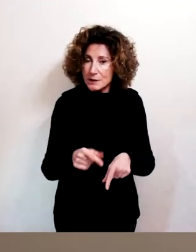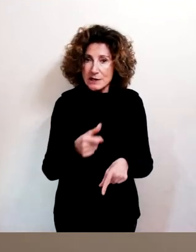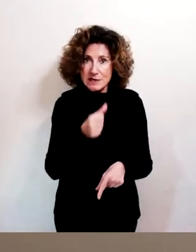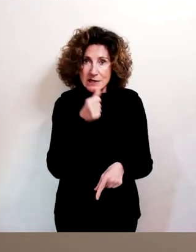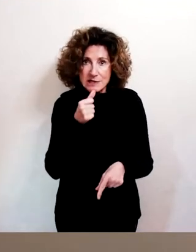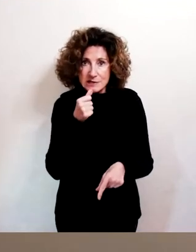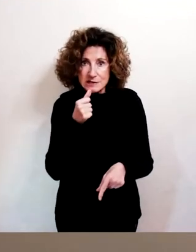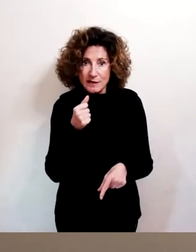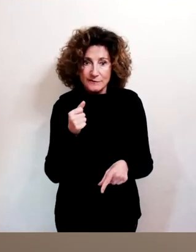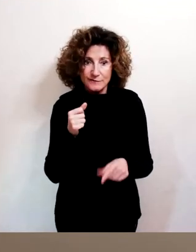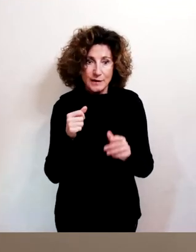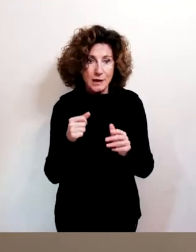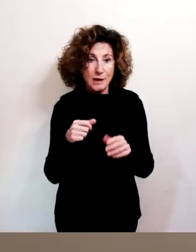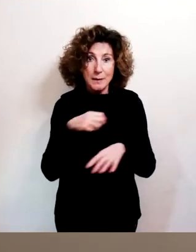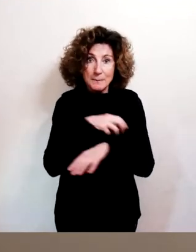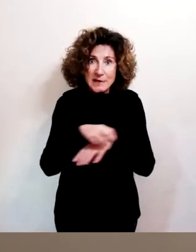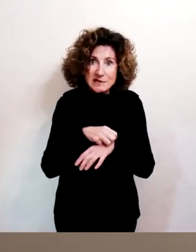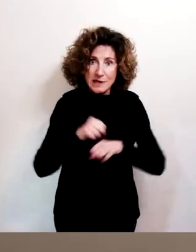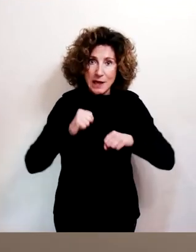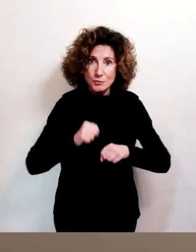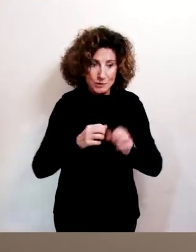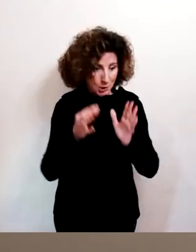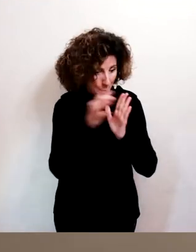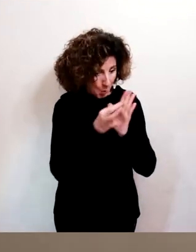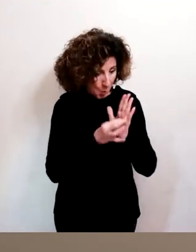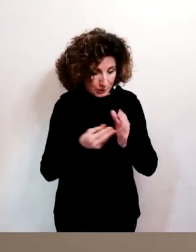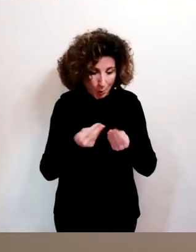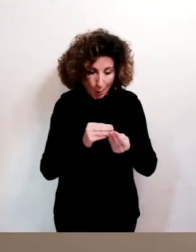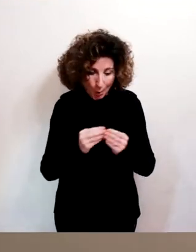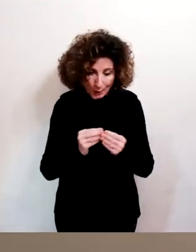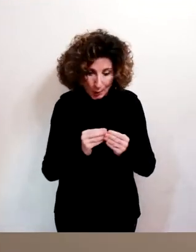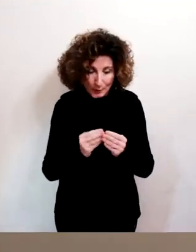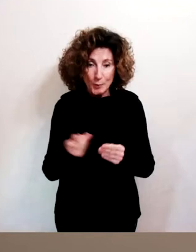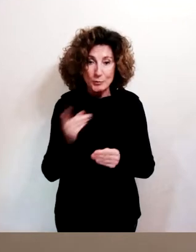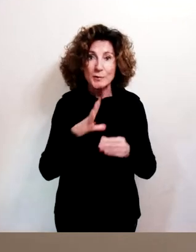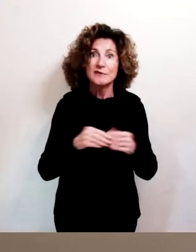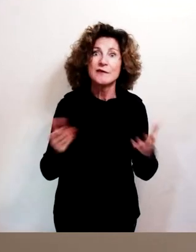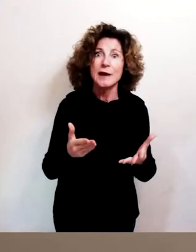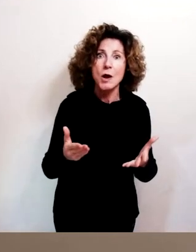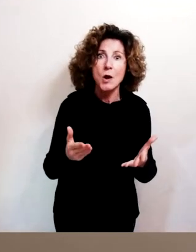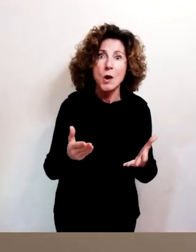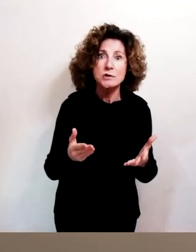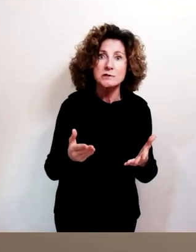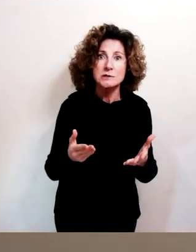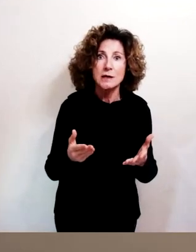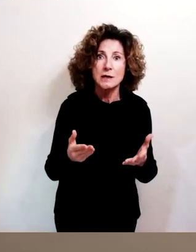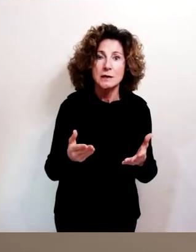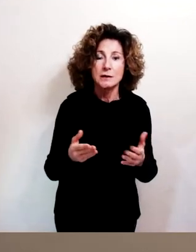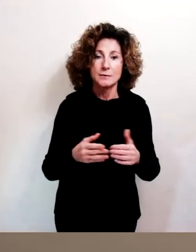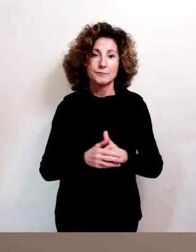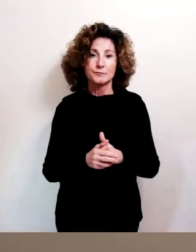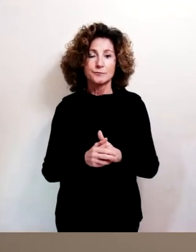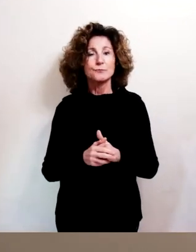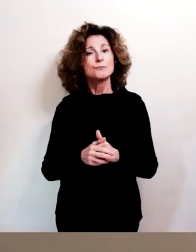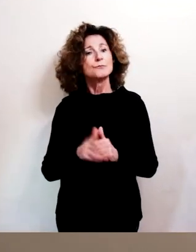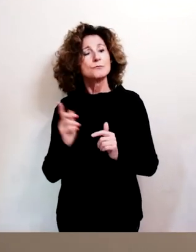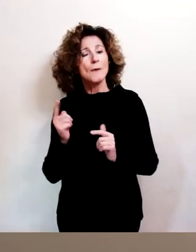trattava di prendere in esame le varie note del ministero della salute e stabilire cosa fare il giorno dopo